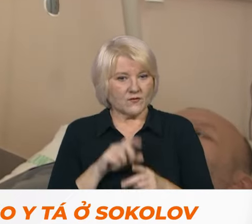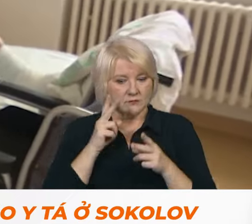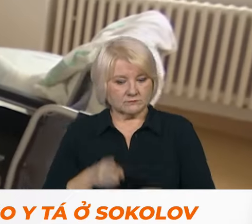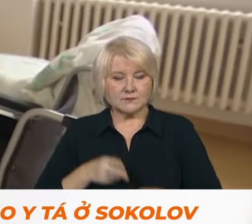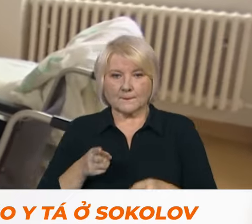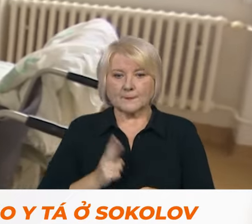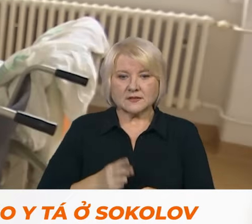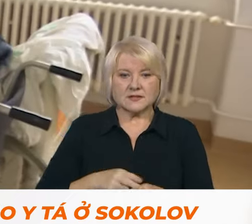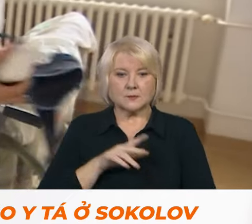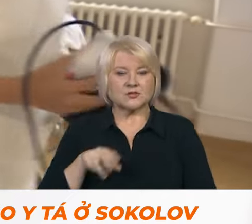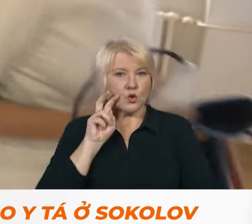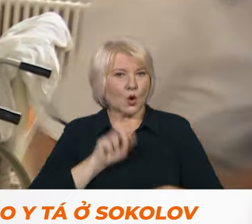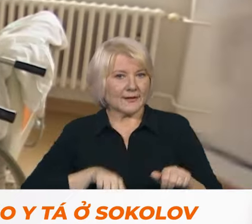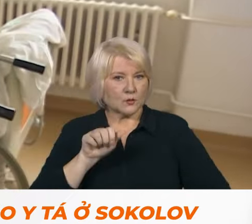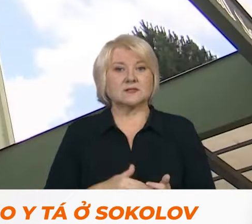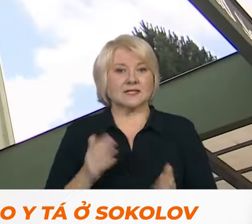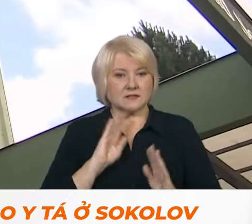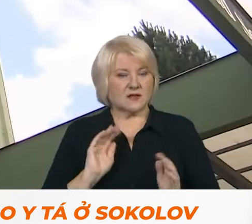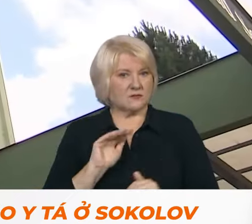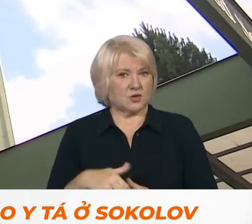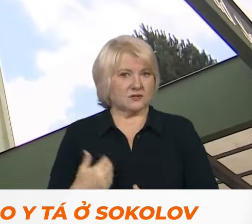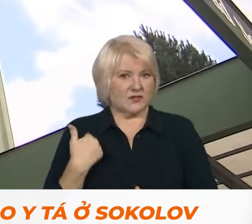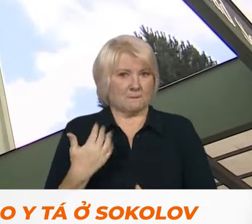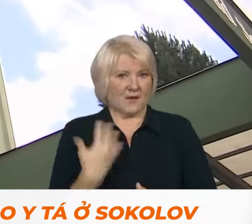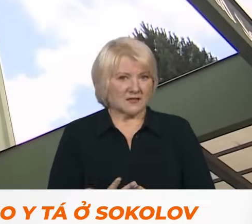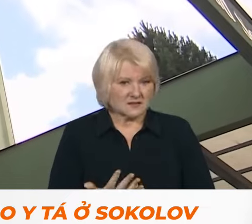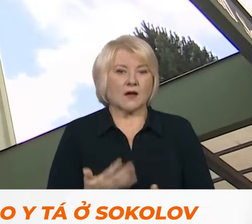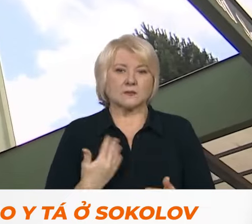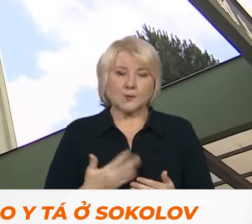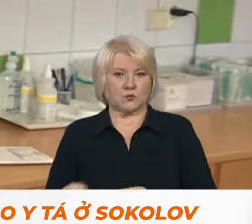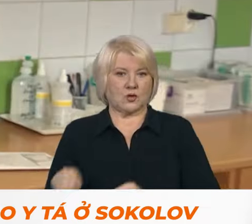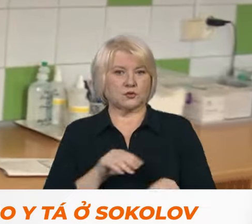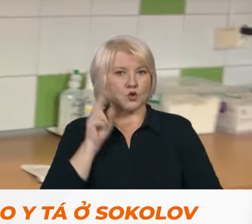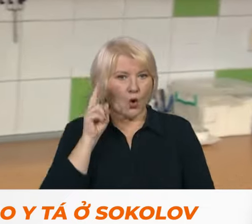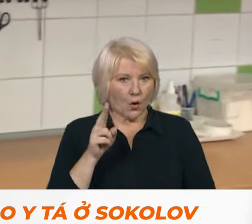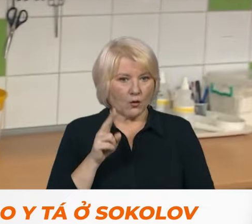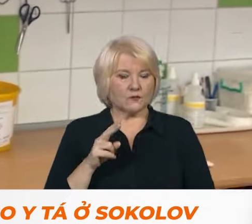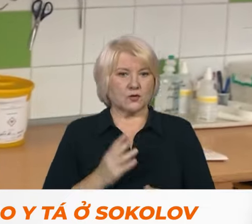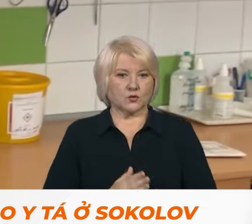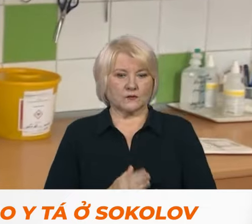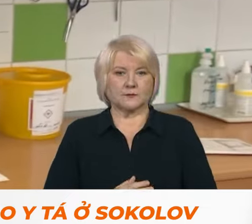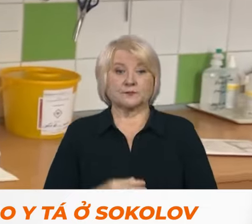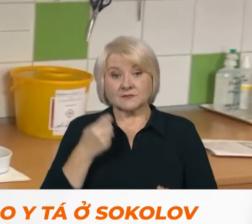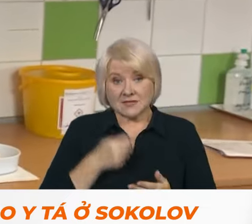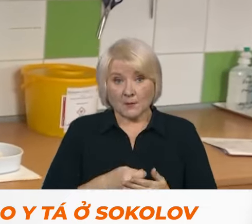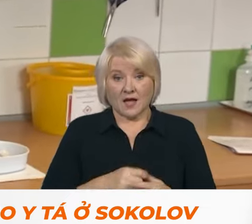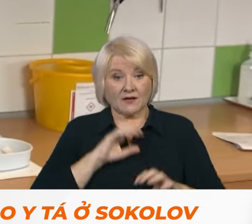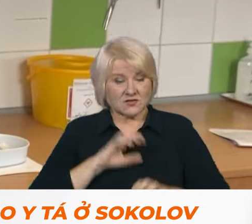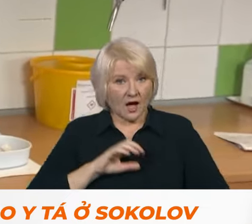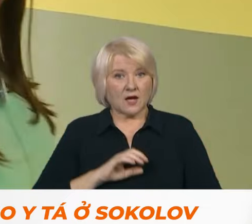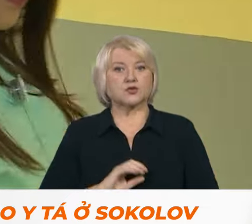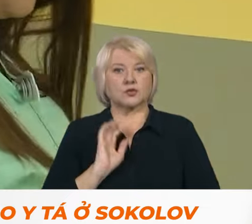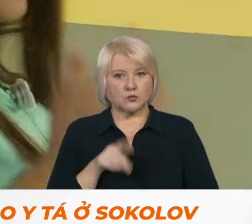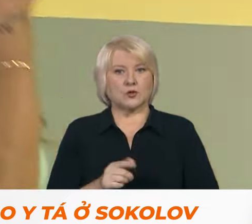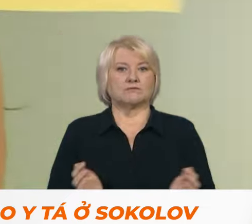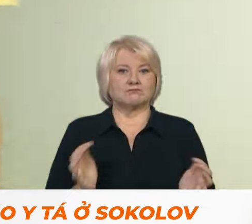sau họ đã đến tuổi nghỉ hưu. Trước tình trạng này, ở Sokolov sẽ mở một trường đại học tư thục từ tháng 9 năm nay. Những người quan tâm có thể nộp đơn chậm nhất là